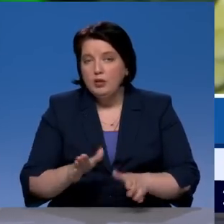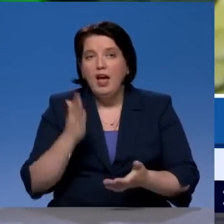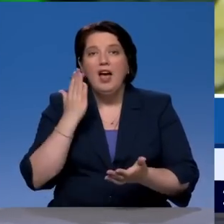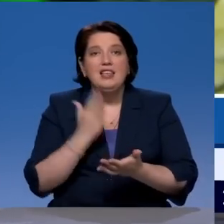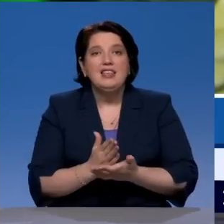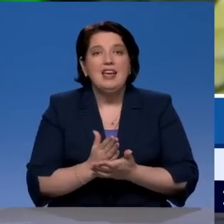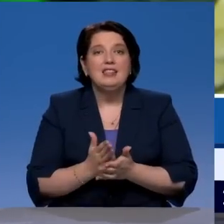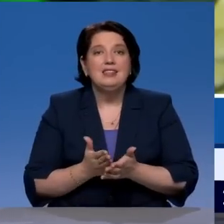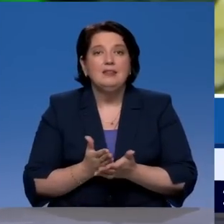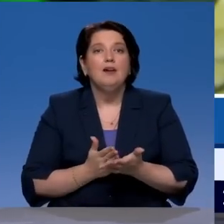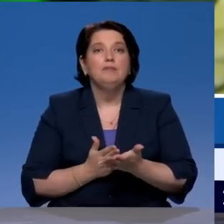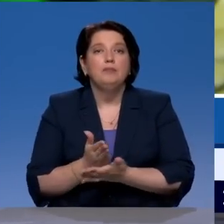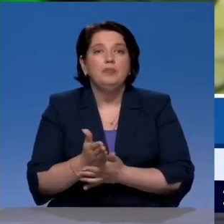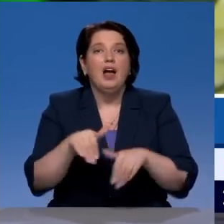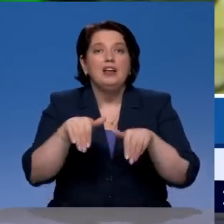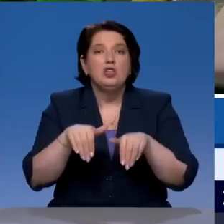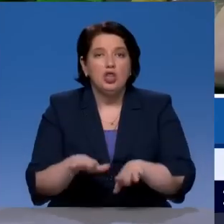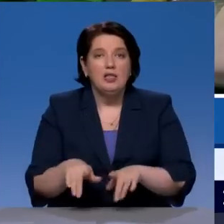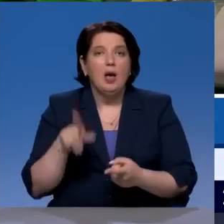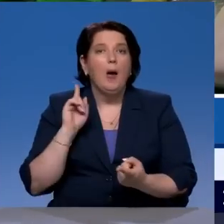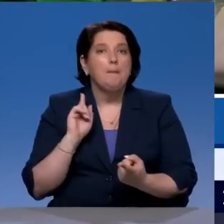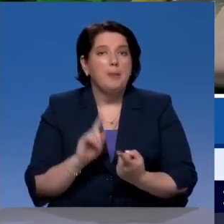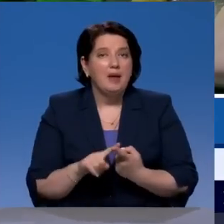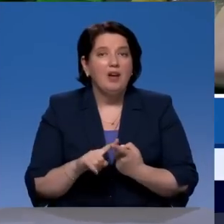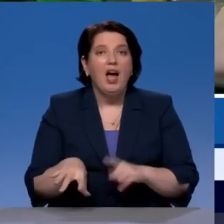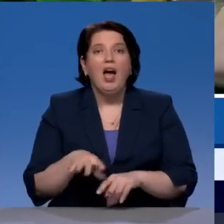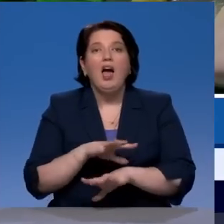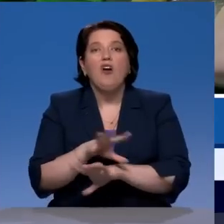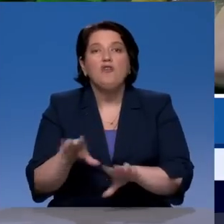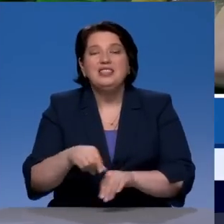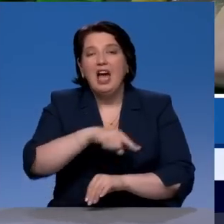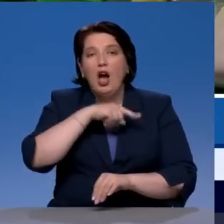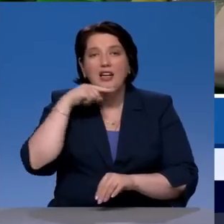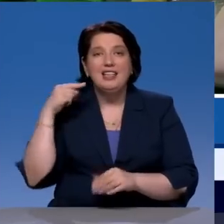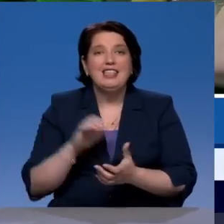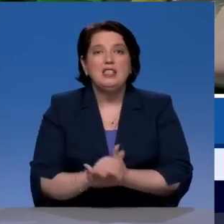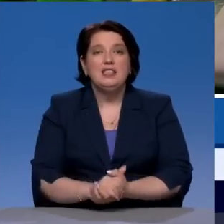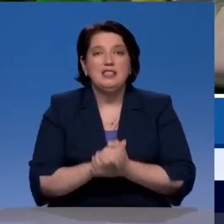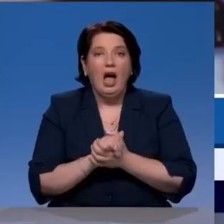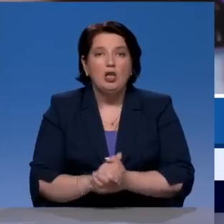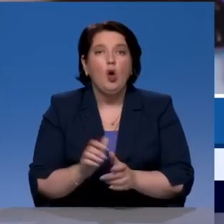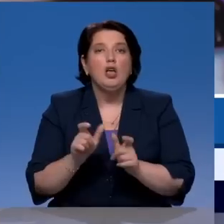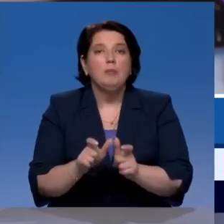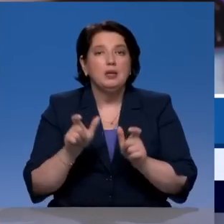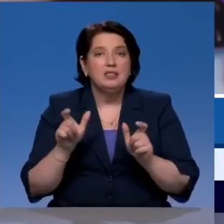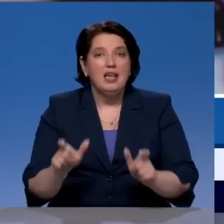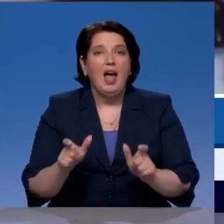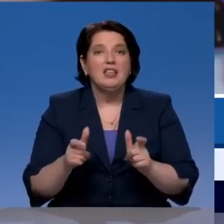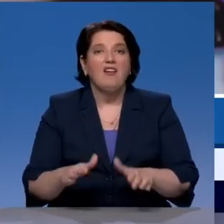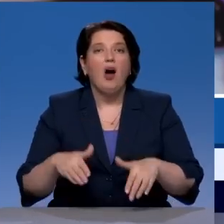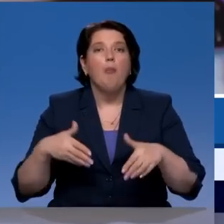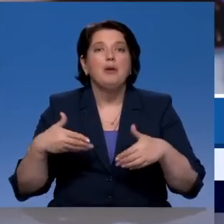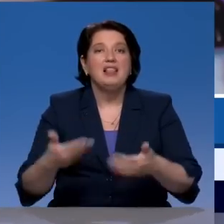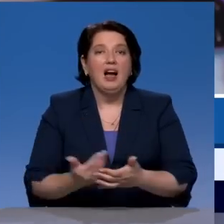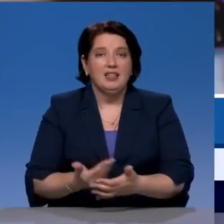решения, которые, в принципе, вот общественные... Да. Угу. Всероссийский союз пациентов предлагал и предлагал уже заранее. Сейчас расскажете, я просто хочу обратиться к зрителям.